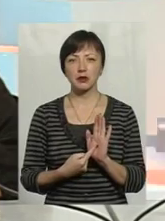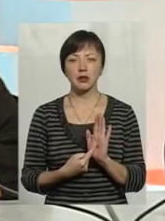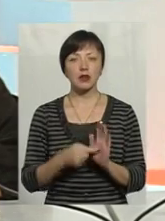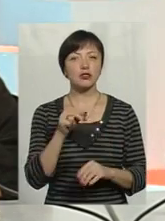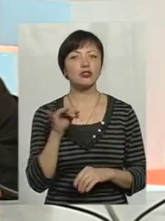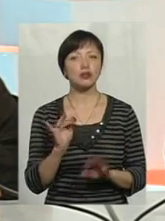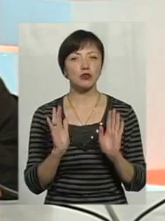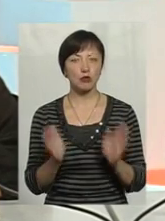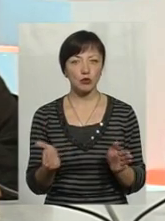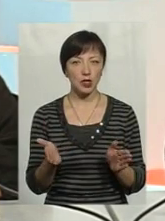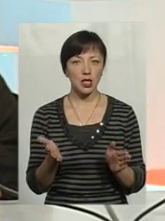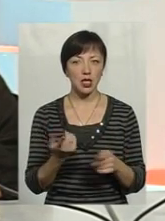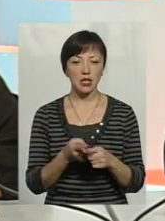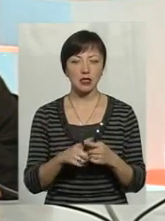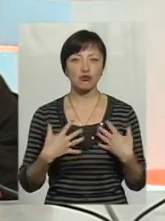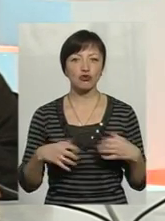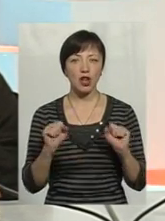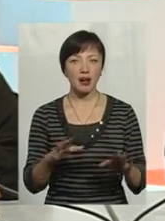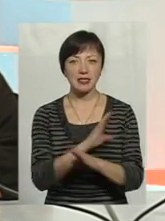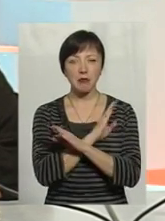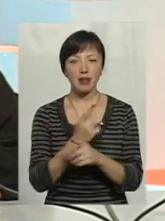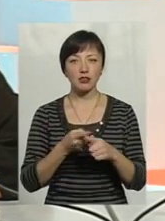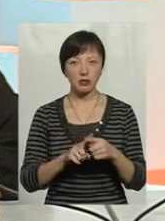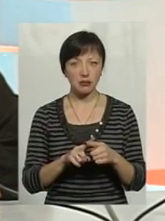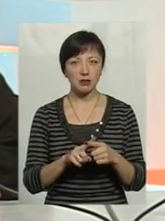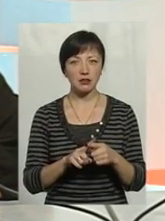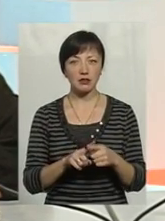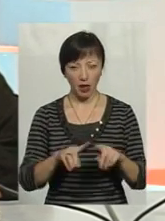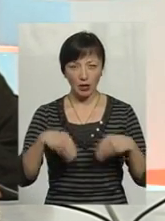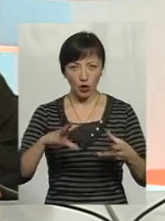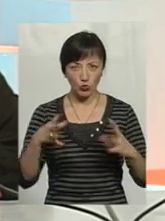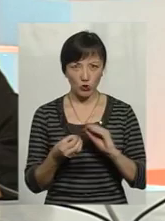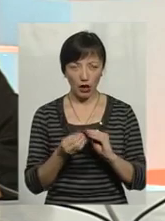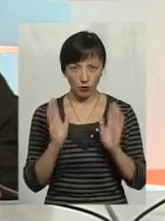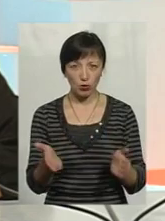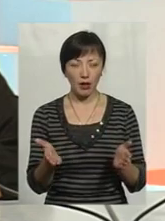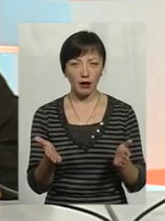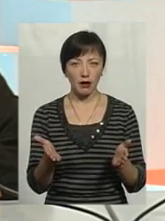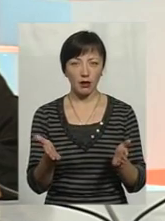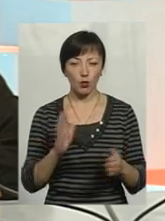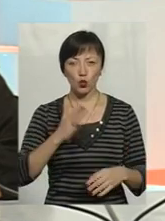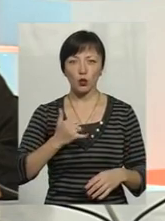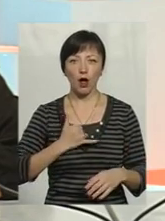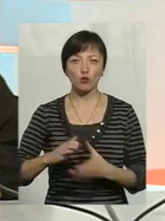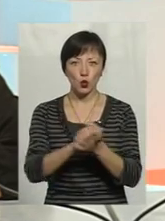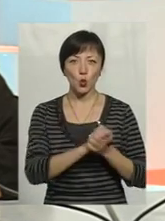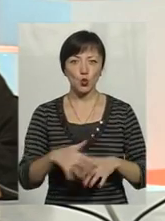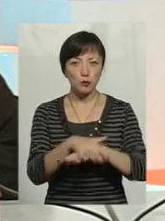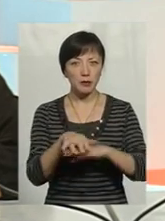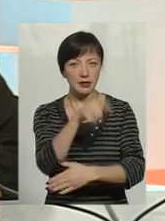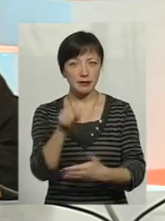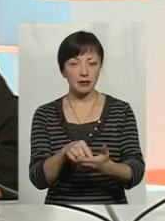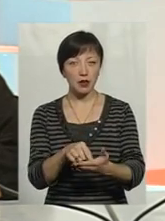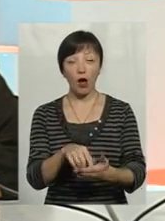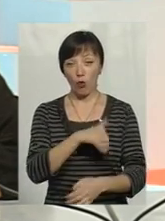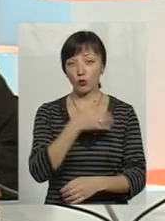чи буде ці жертви, ці смерті, чи вони дадуть якийсь посил? Буде результат в нашому суспільстві? І